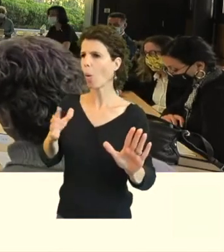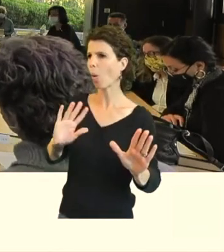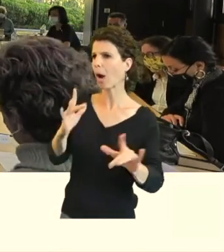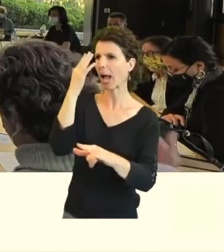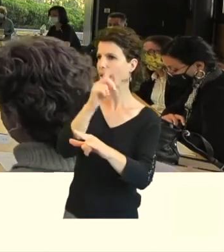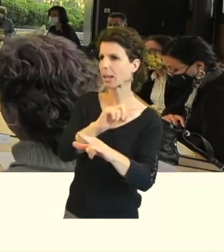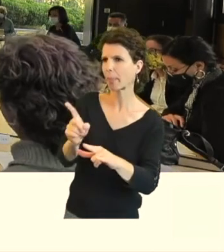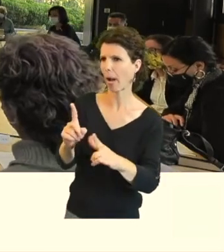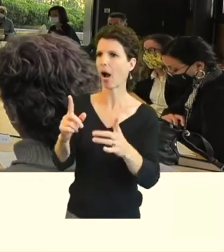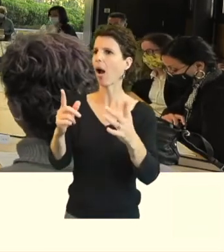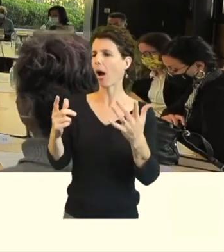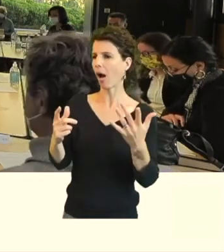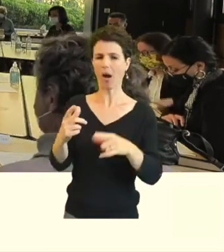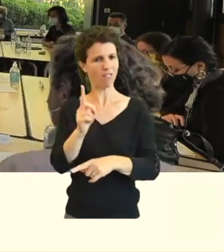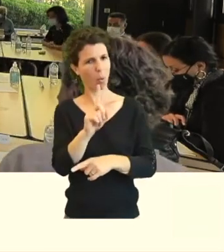Oui, mais...